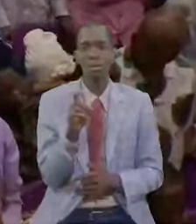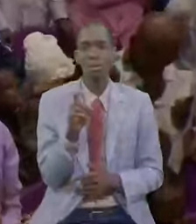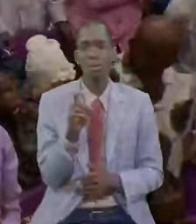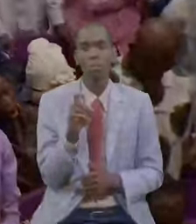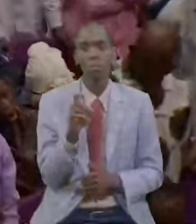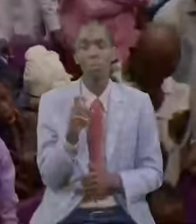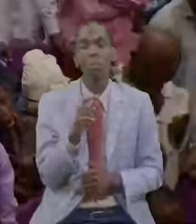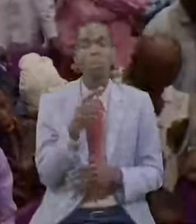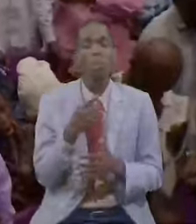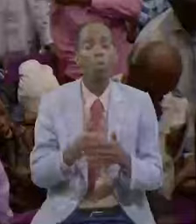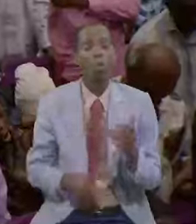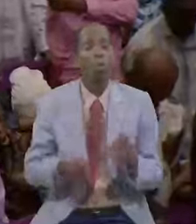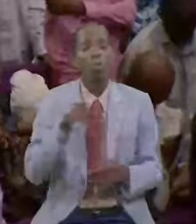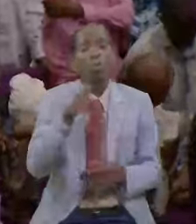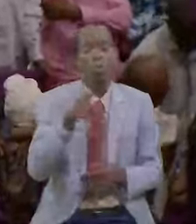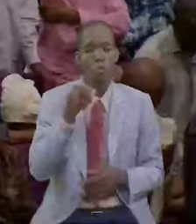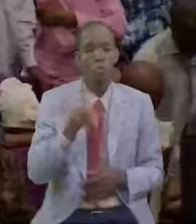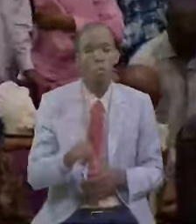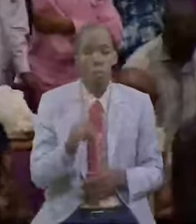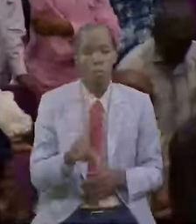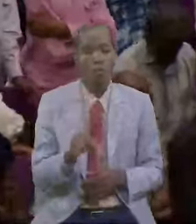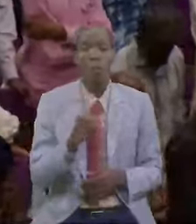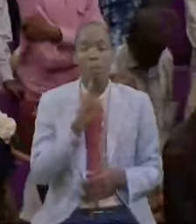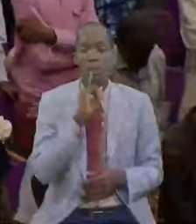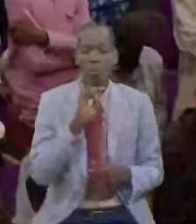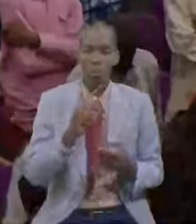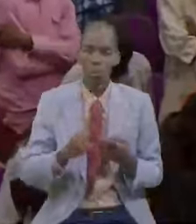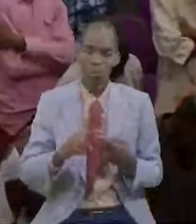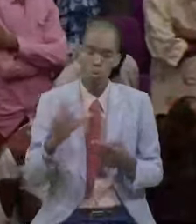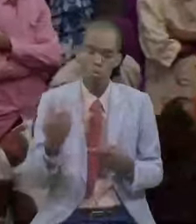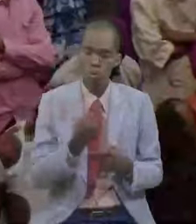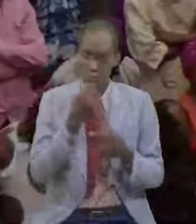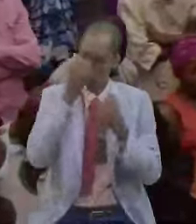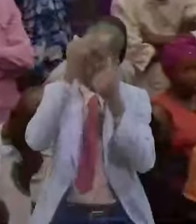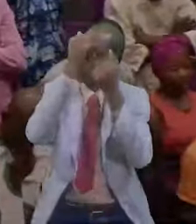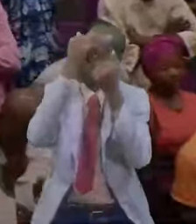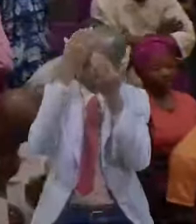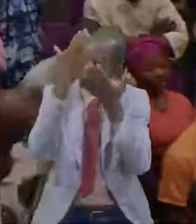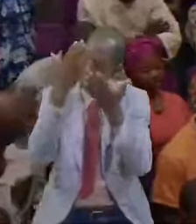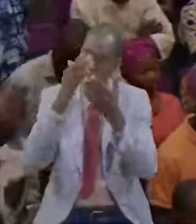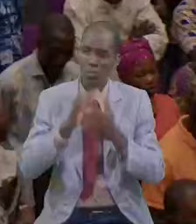Tout ce qu'il exige, c'est d'y obéir.